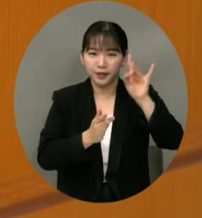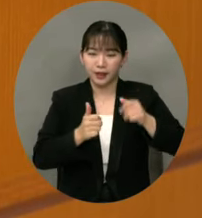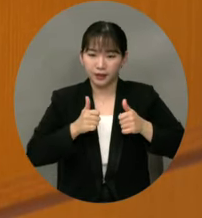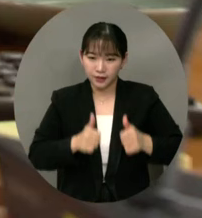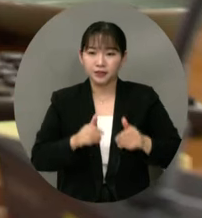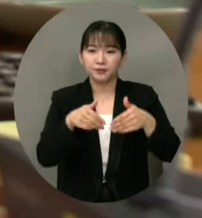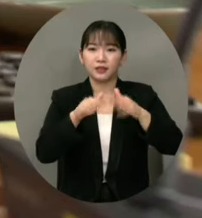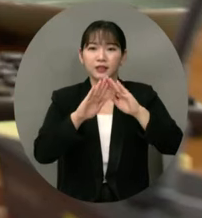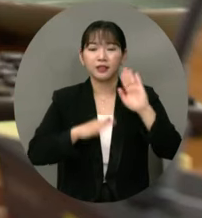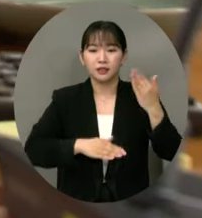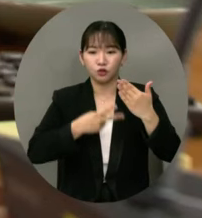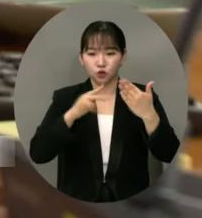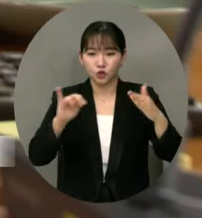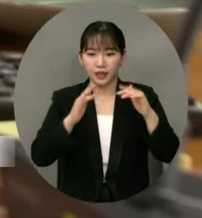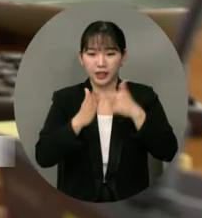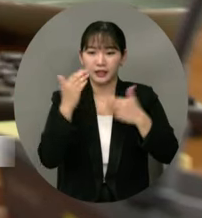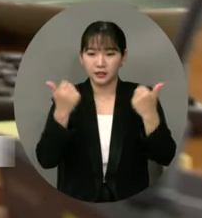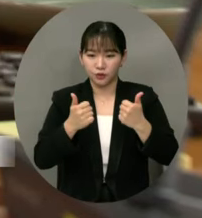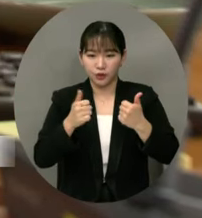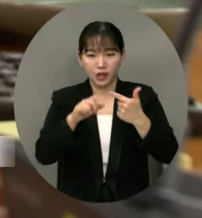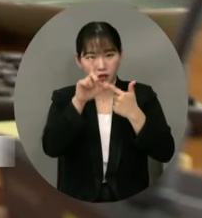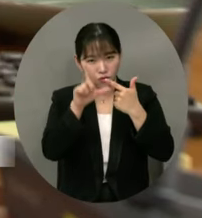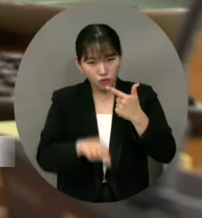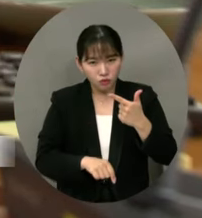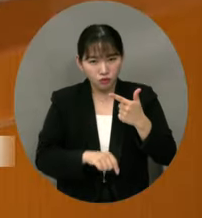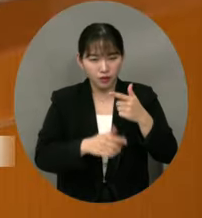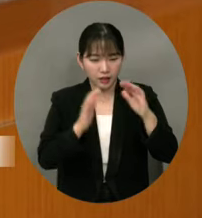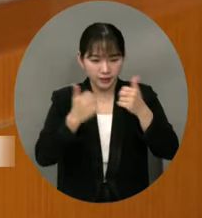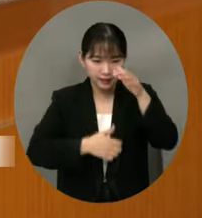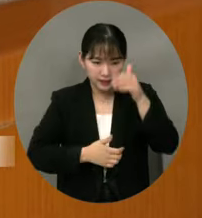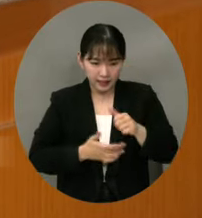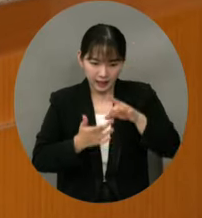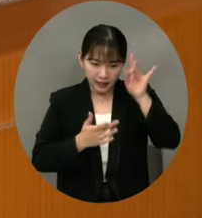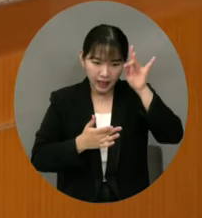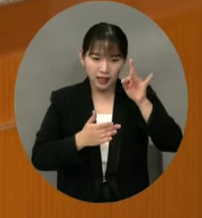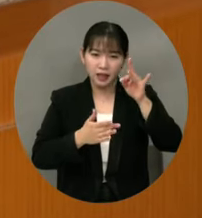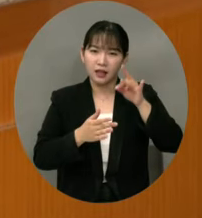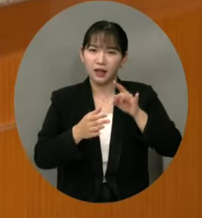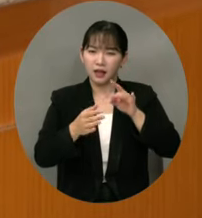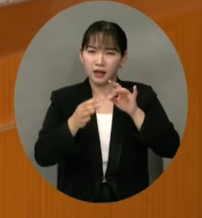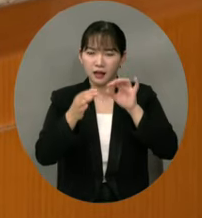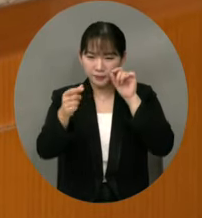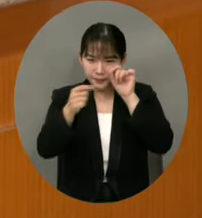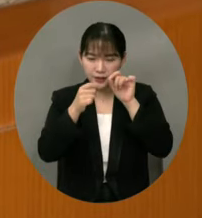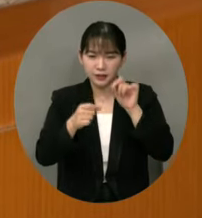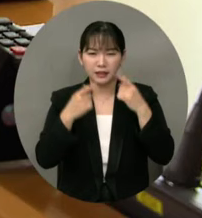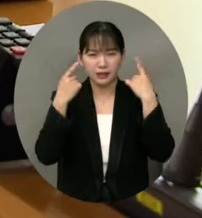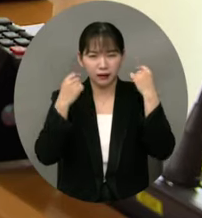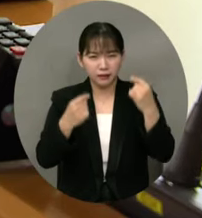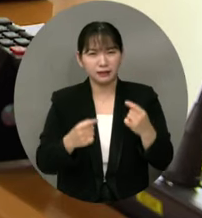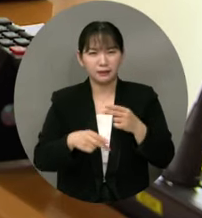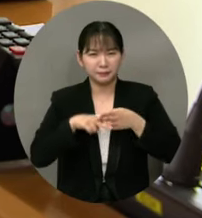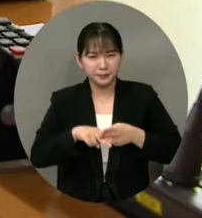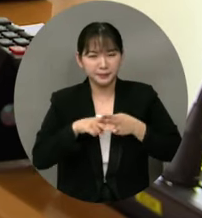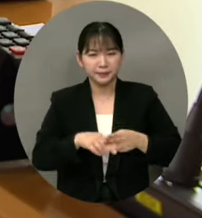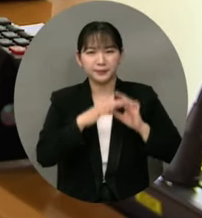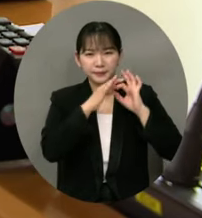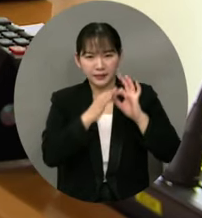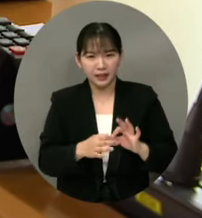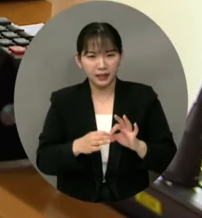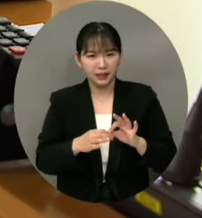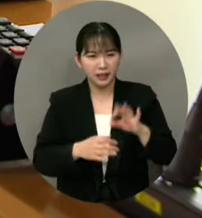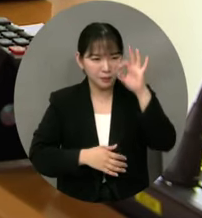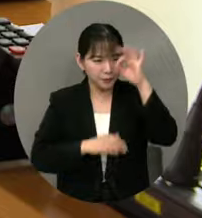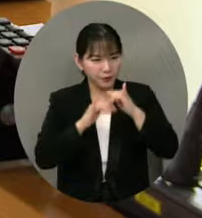의회. 오는 6월 후반기 의장단 선출을 앞두고 여전한 몽리에 변화하는 모습을 보여주지 못한 채 국민들의